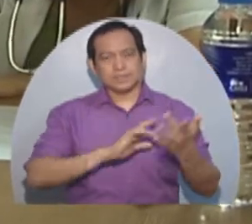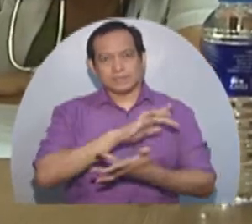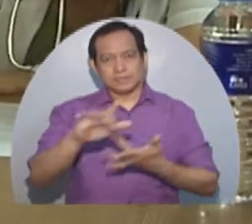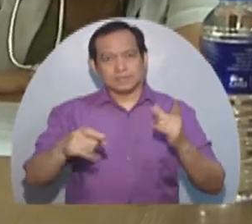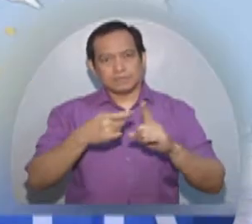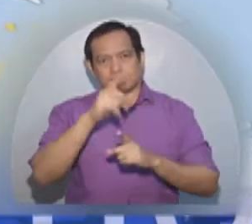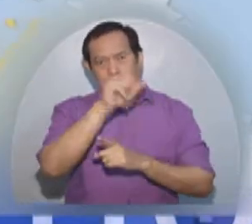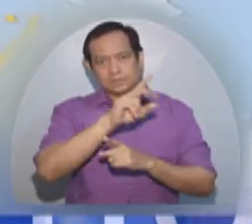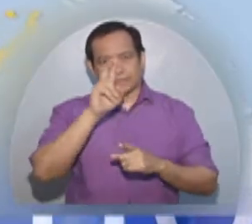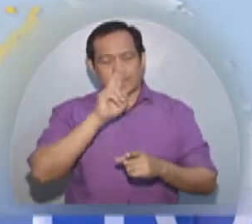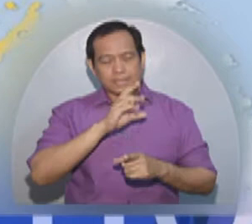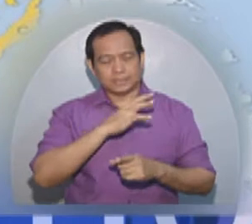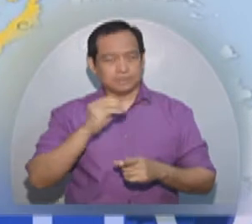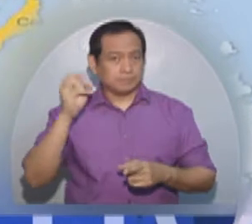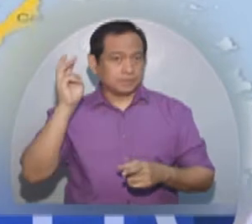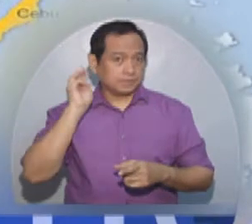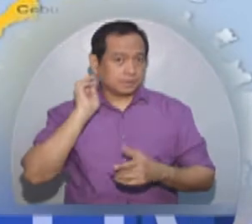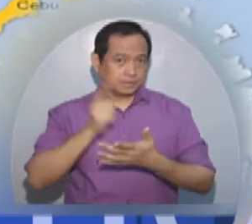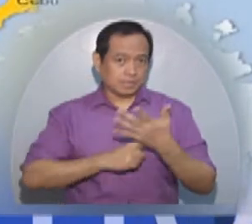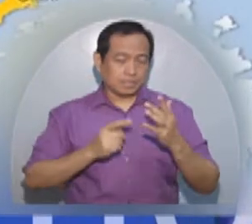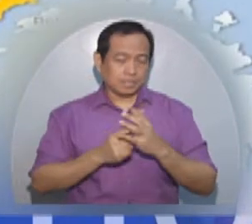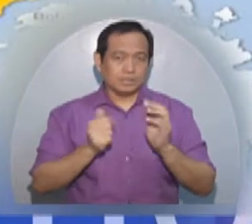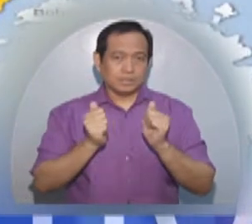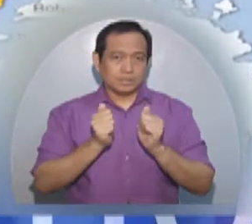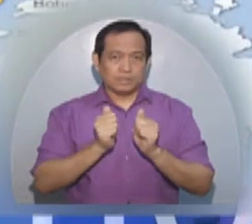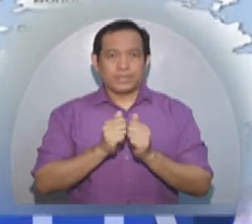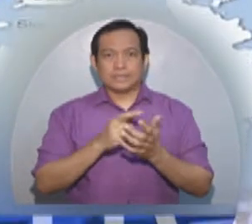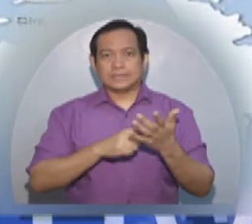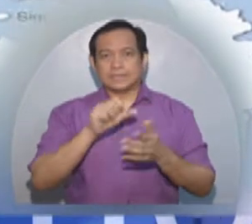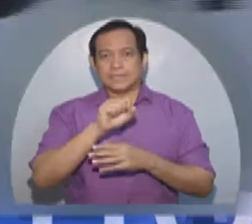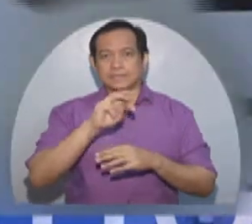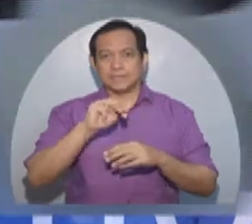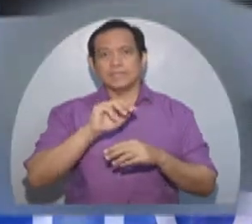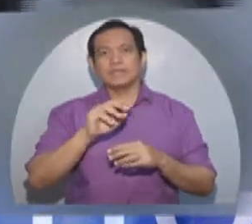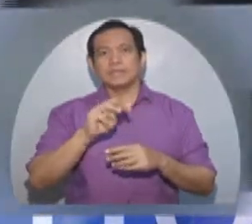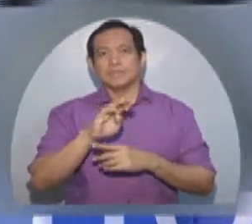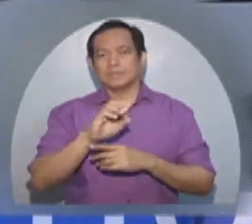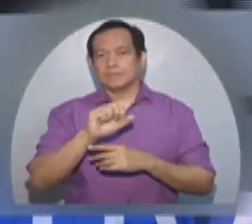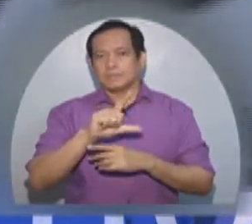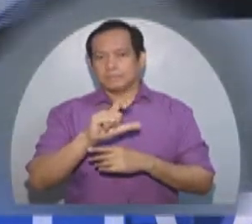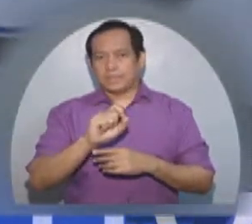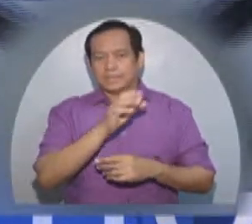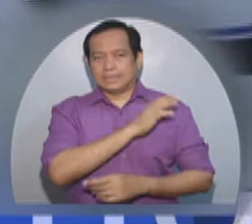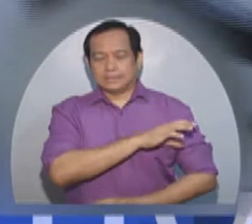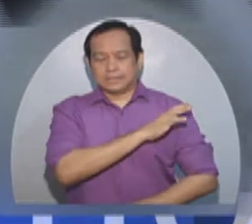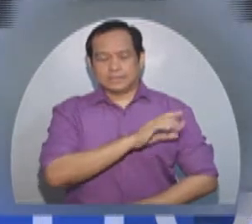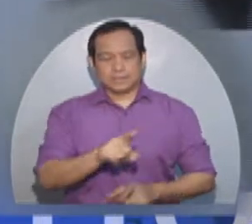sa pag-iikot mula Luzon, Visayas at Mindanao dala ang kanilang SM mobile